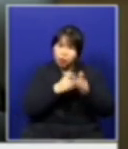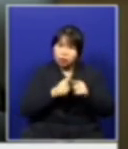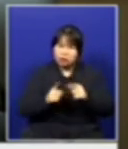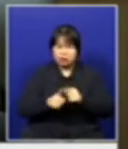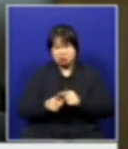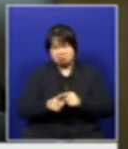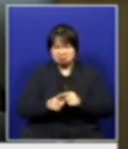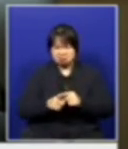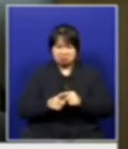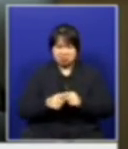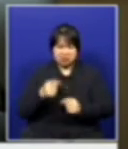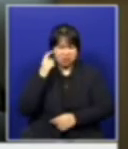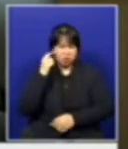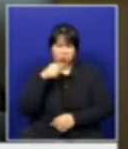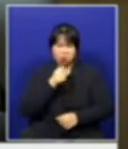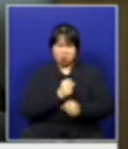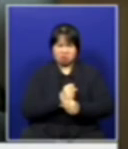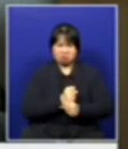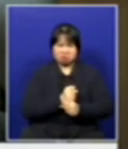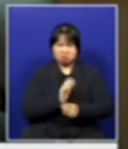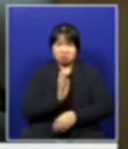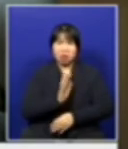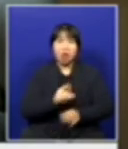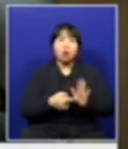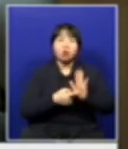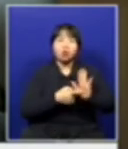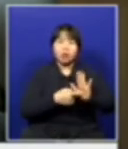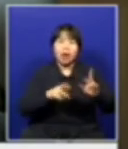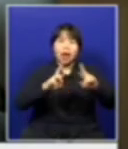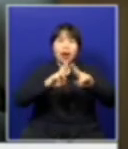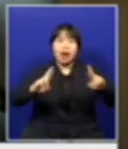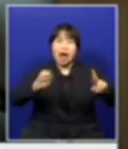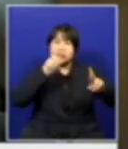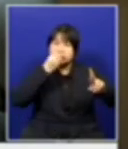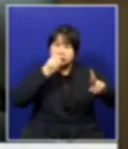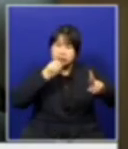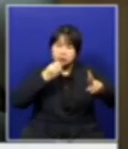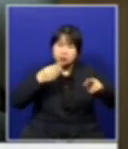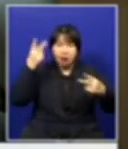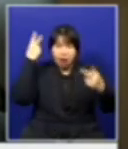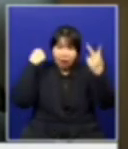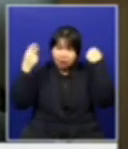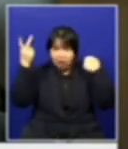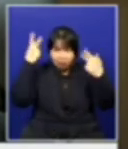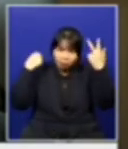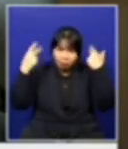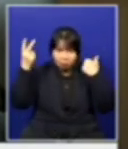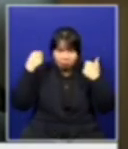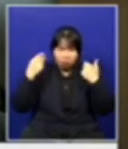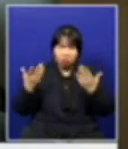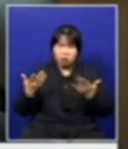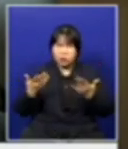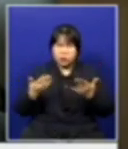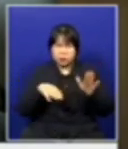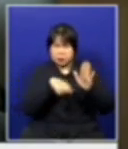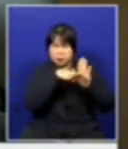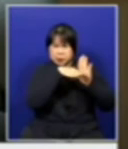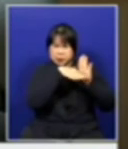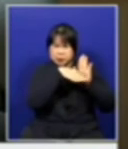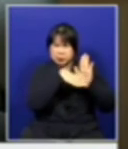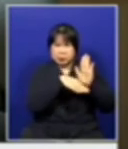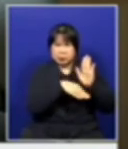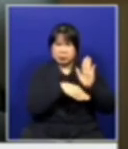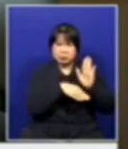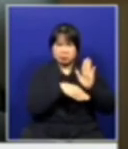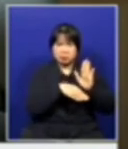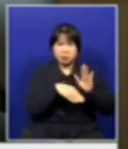างทีเป็นไปไม่ได้นะครับอย่างร้านอาหารร้านตัดผมร้านอะไรพวกนี้ระเบียบมันหยุมหยิมเกินไปแล้วก็มัน